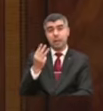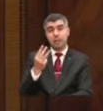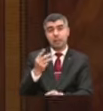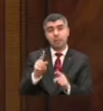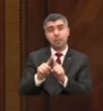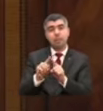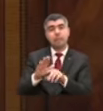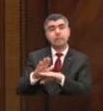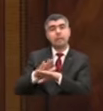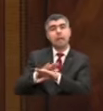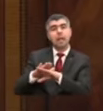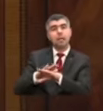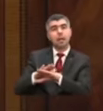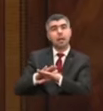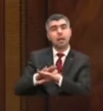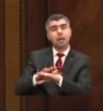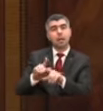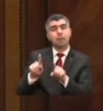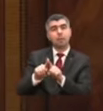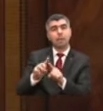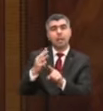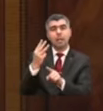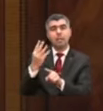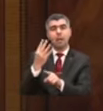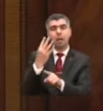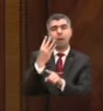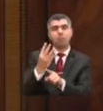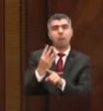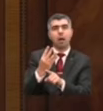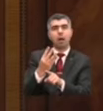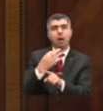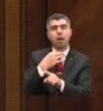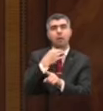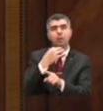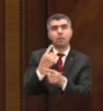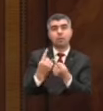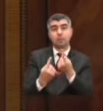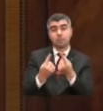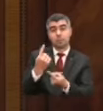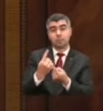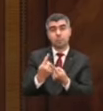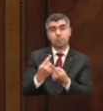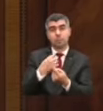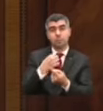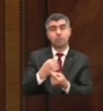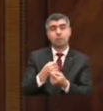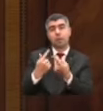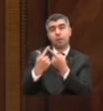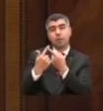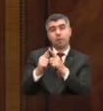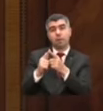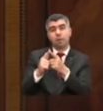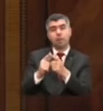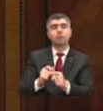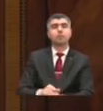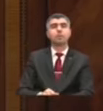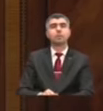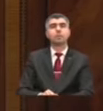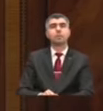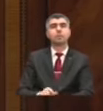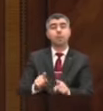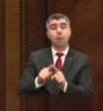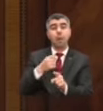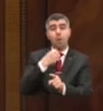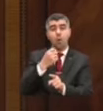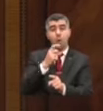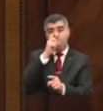السياسيين الذين يتقاضون 3 و4 ديال التعويضات وكيجيو يعطيو الدروس، في حين بأنهم هما أحوج إلى تلك الدروس، يقول الله سبحانه وتعالى